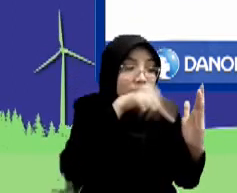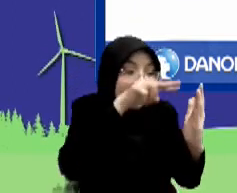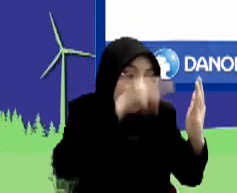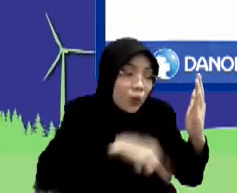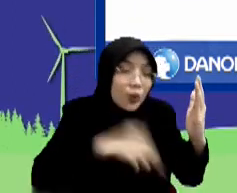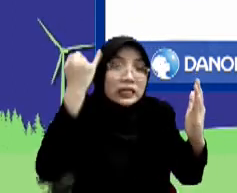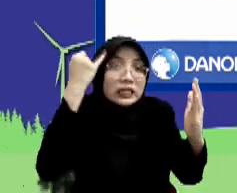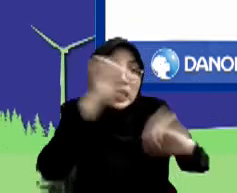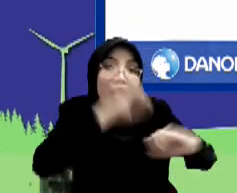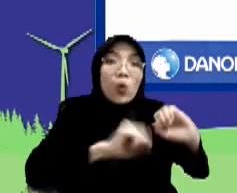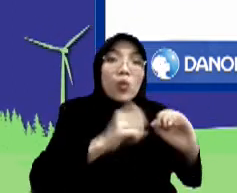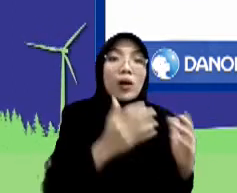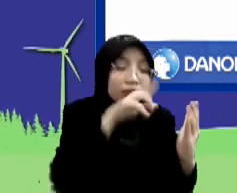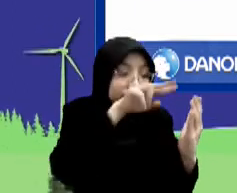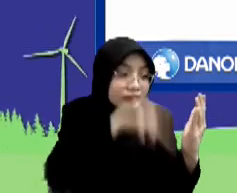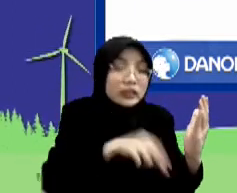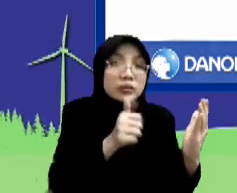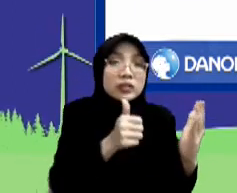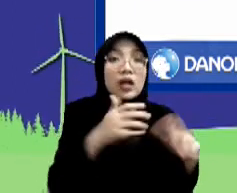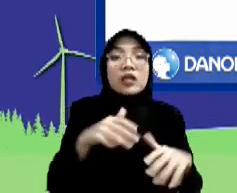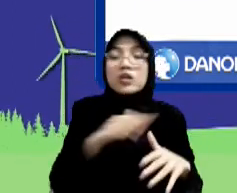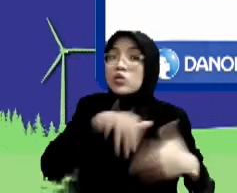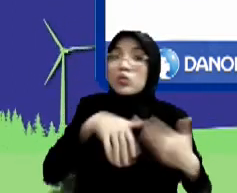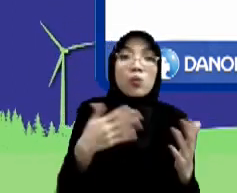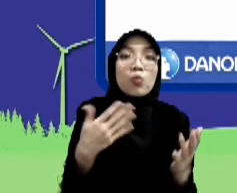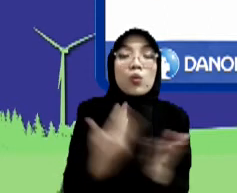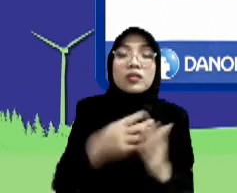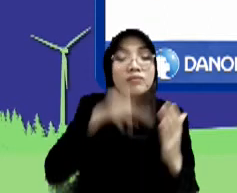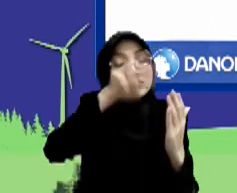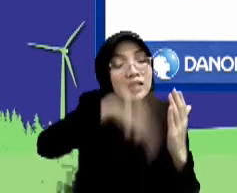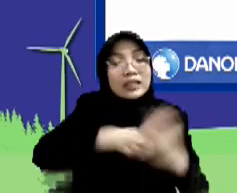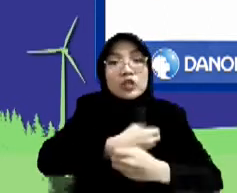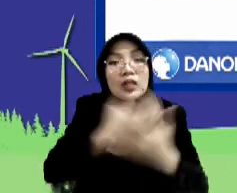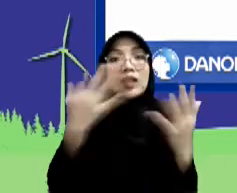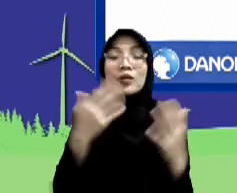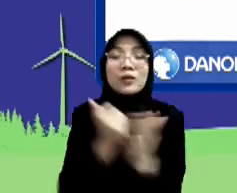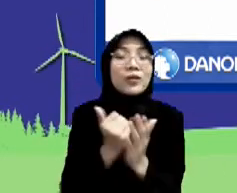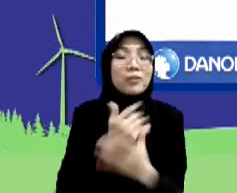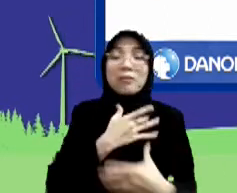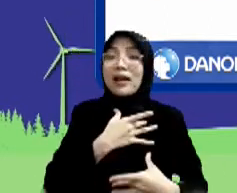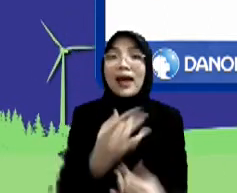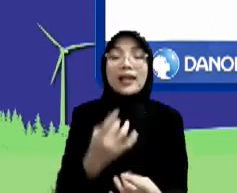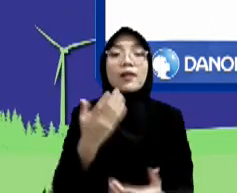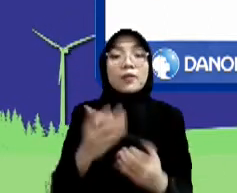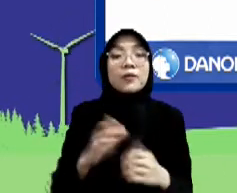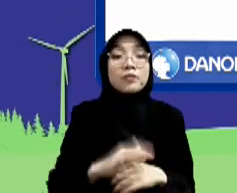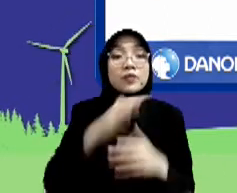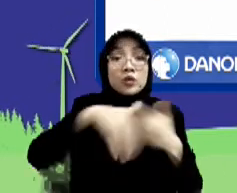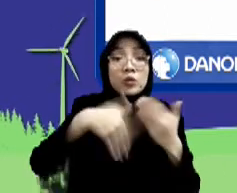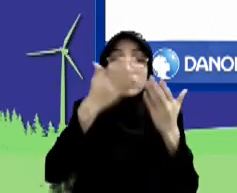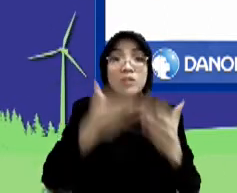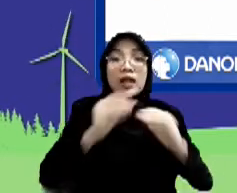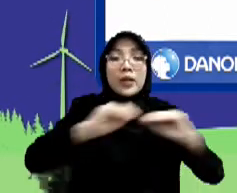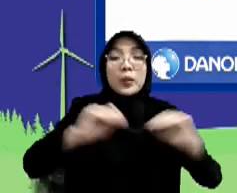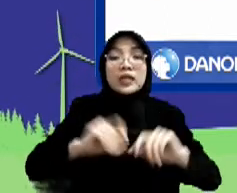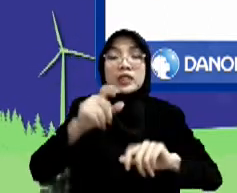that doing dan apa bahkan yanging itu semua akan terkelihatan di sana So it's very interesting sebenarnya seperti itu Nah ini adalah semua bagian dari edukasi